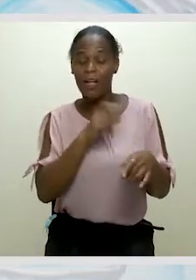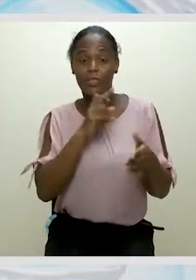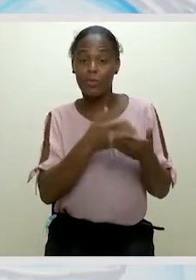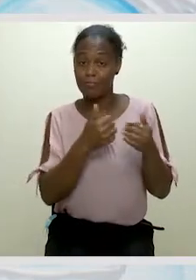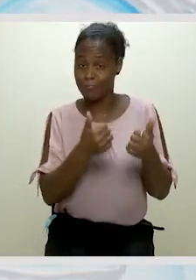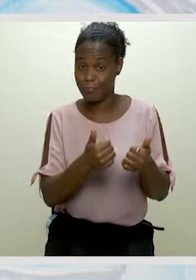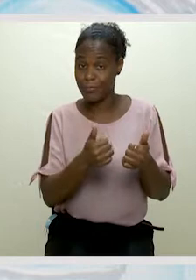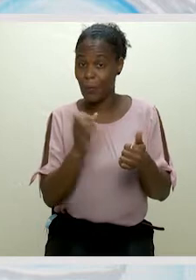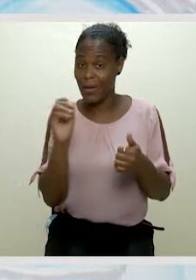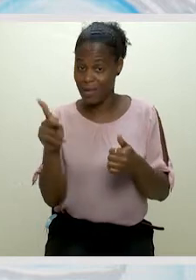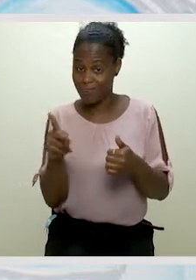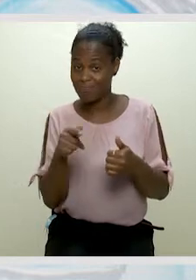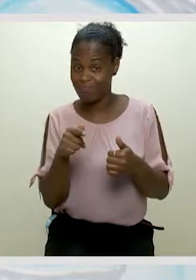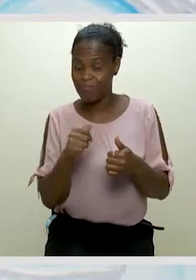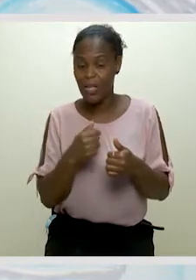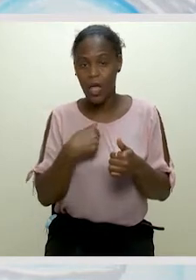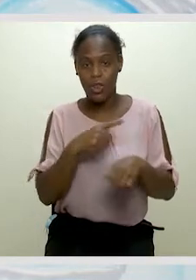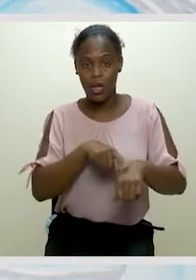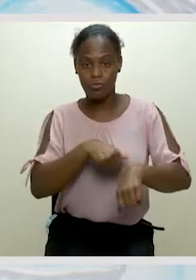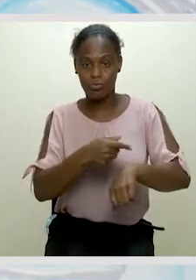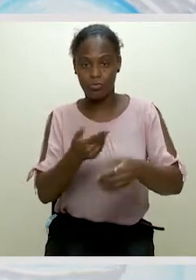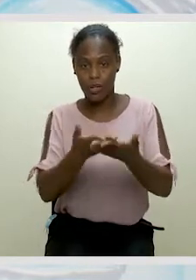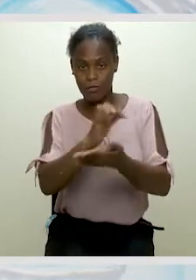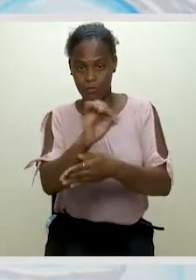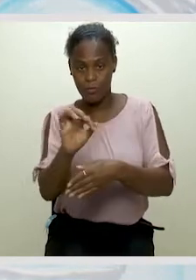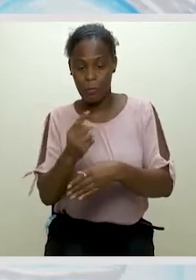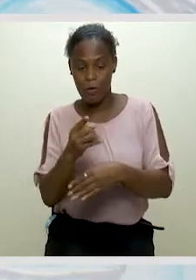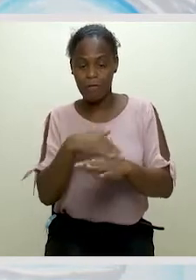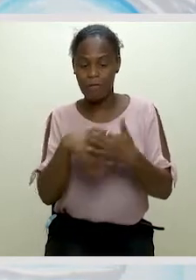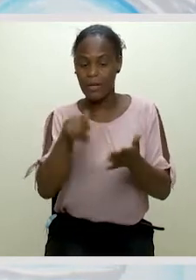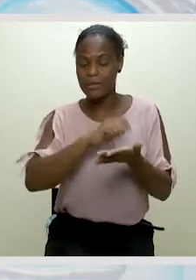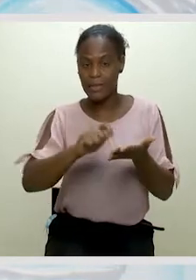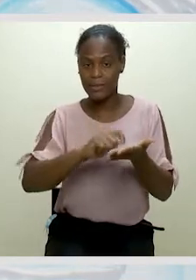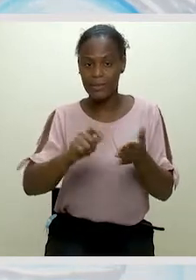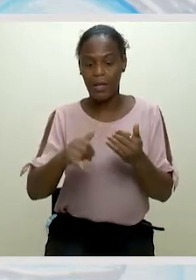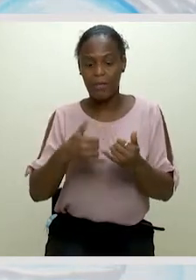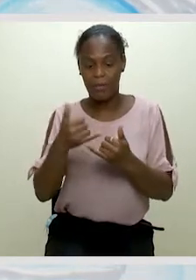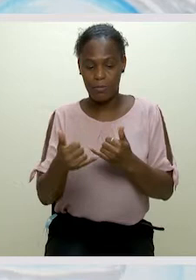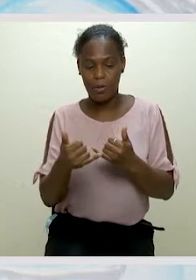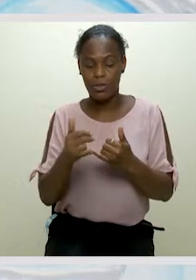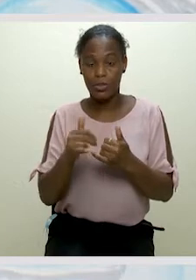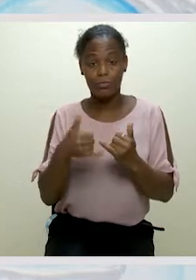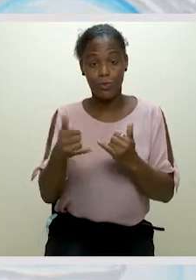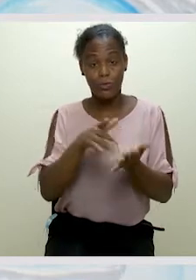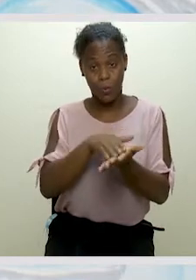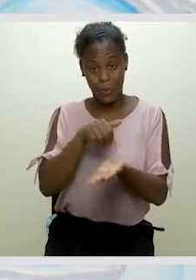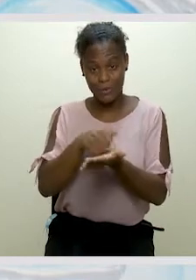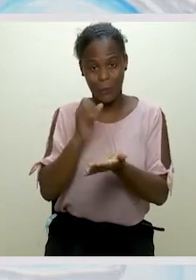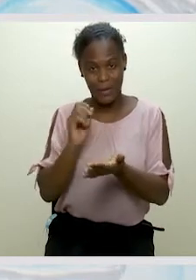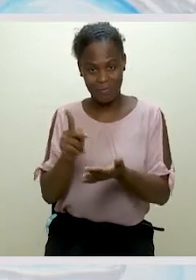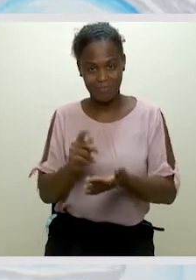ok? Je vous laisse un temps pour faire l'exercice et après on corrige, d'accord?